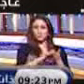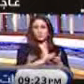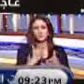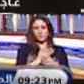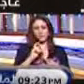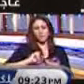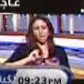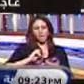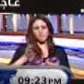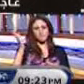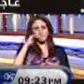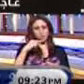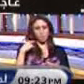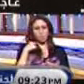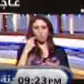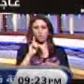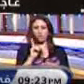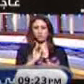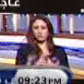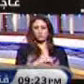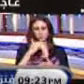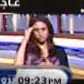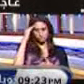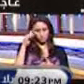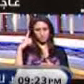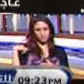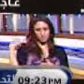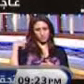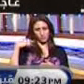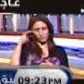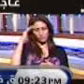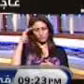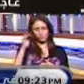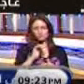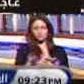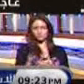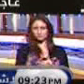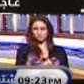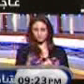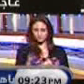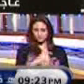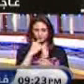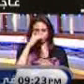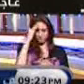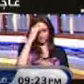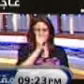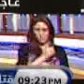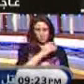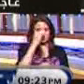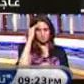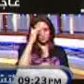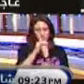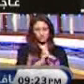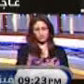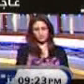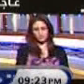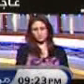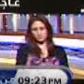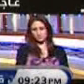الطلبه ومصير الطلبه. يبقى كتر خيرك. شكرا للواء محمد عسل مدير هيئه الابنيه التعليميه. شكرا للاستاذ حاتم مدرس مدرسه. الان